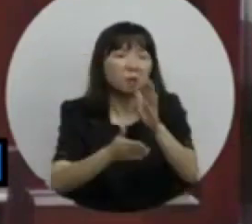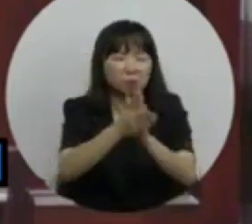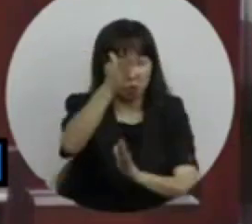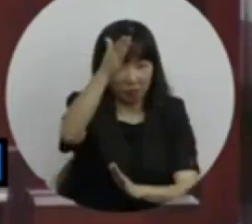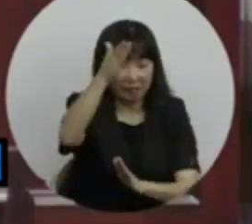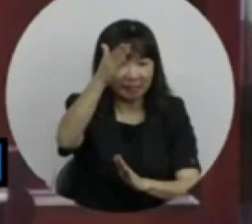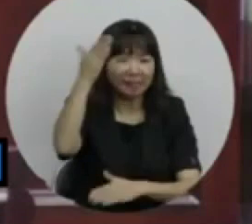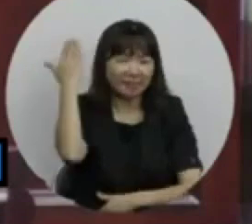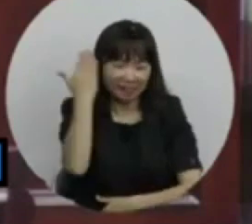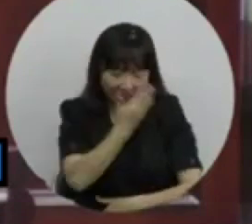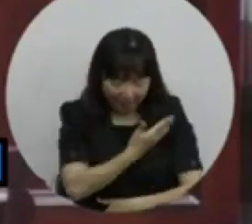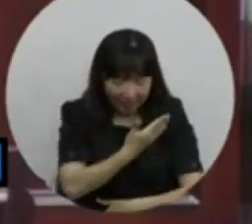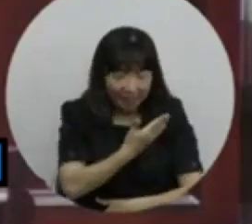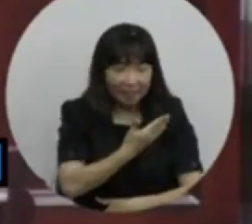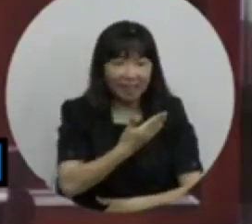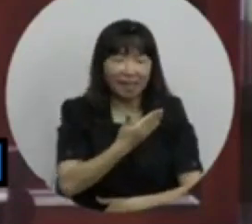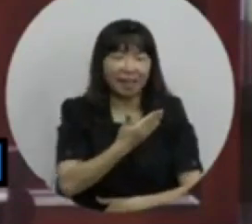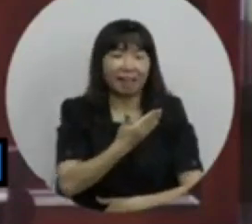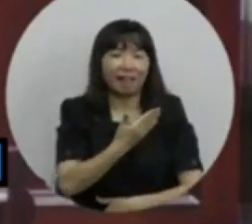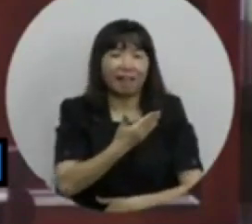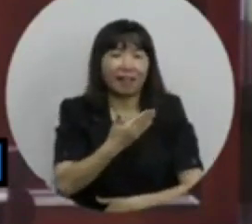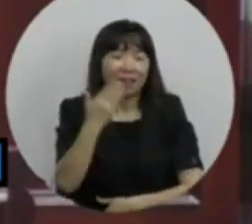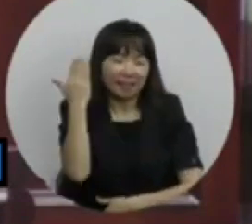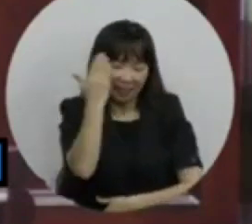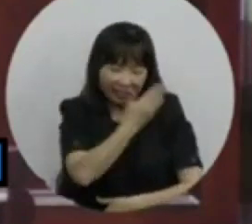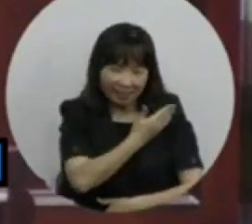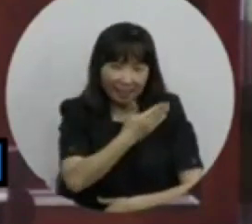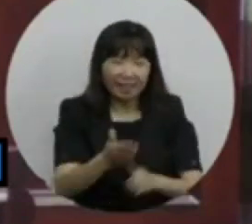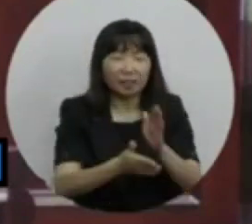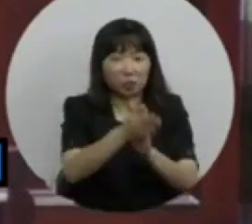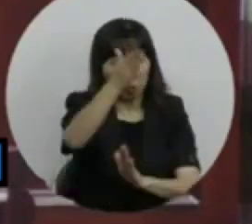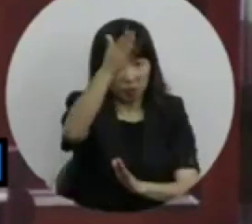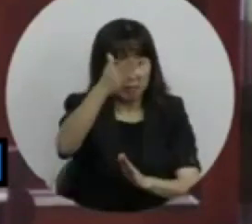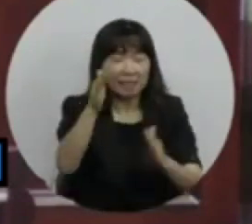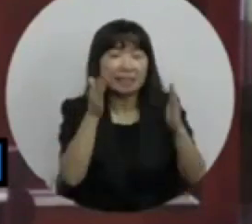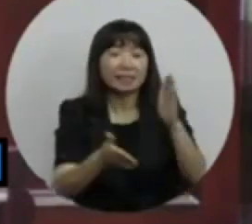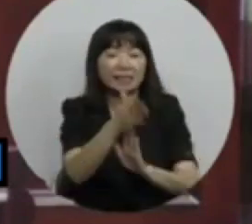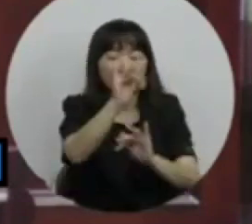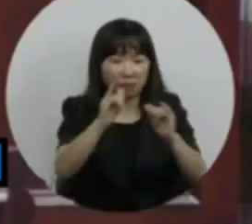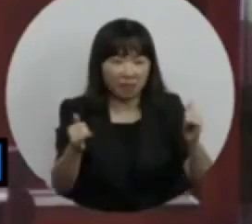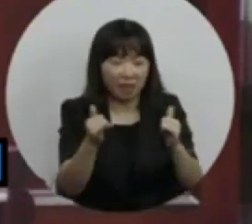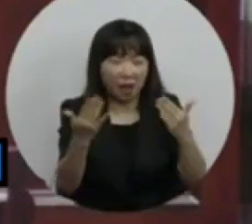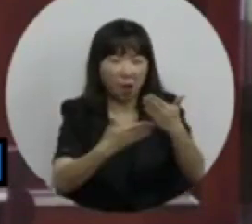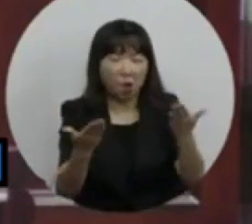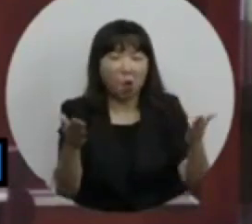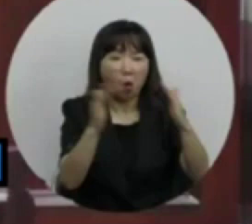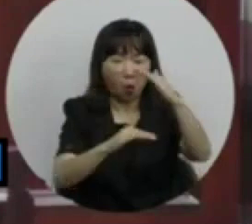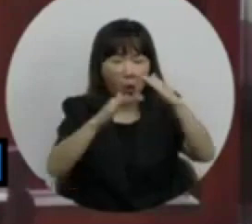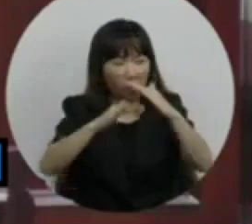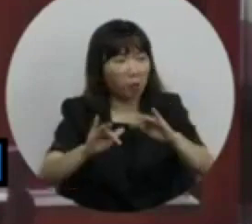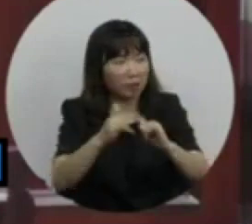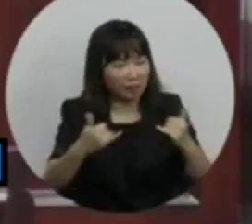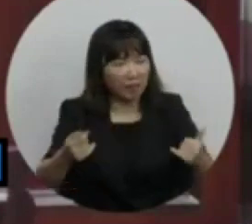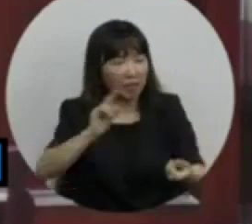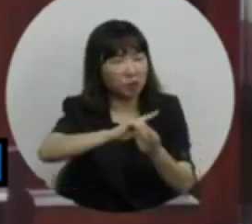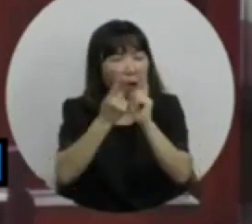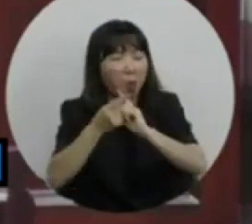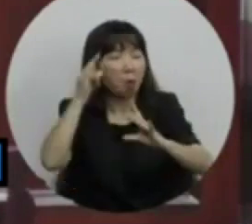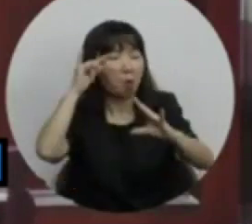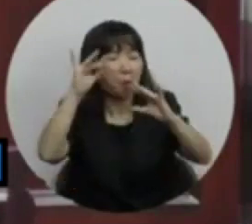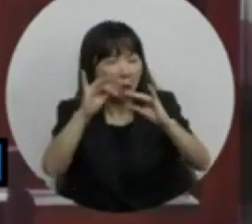부패 없이 투명한 행정을 구현하고 시민과 공직자가 함께 서로가 공감할 수